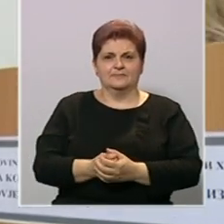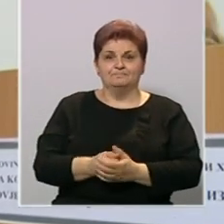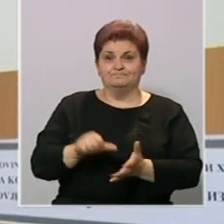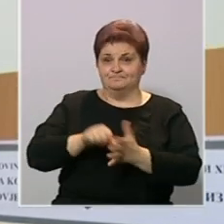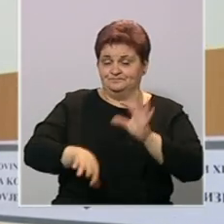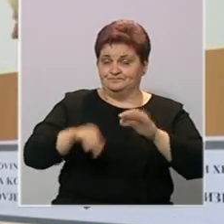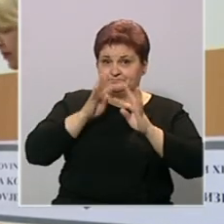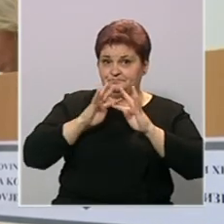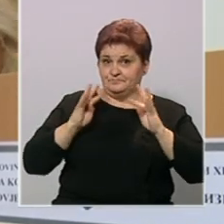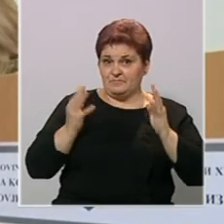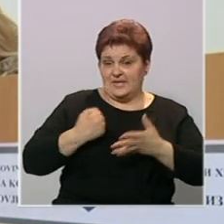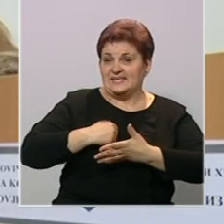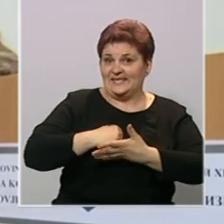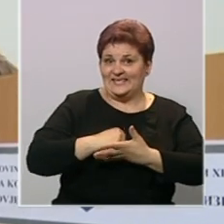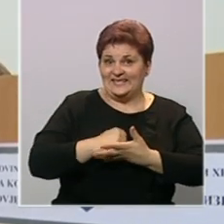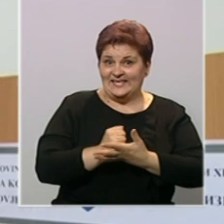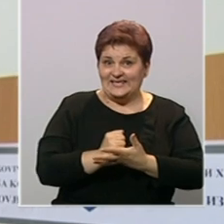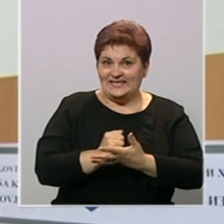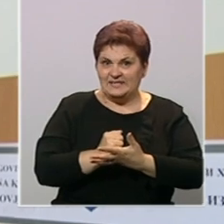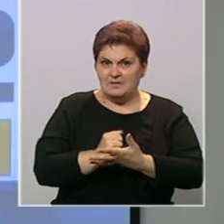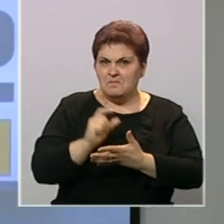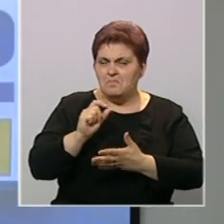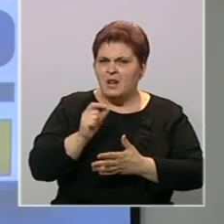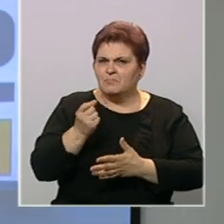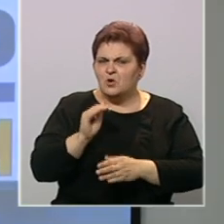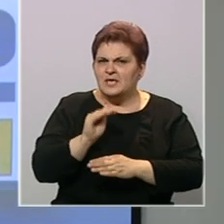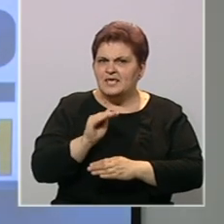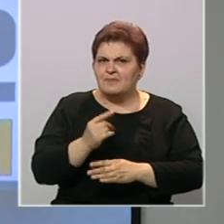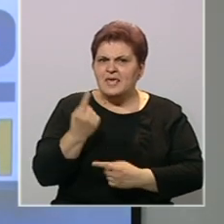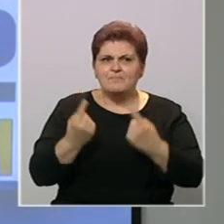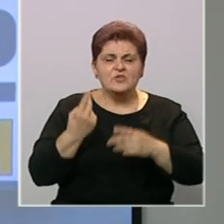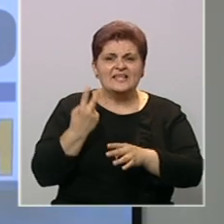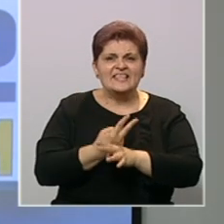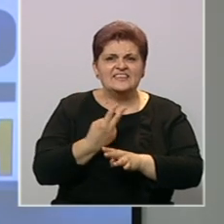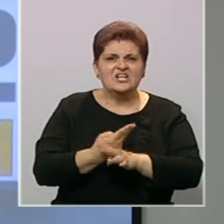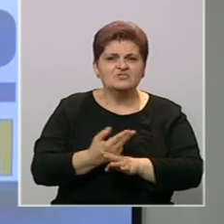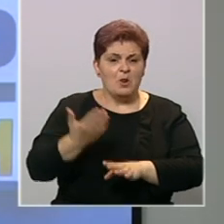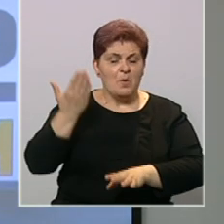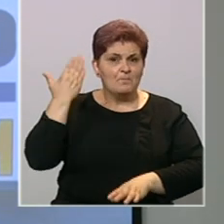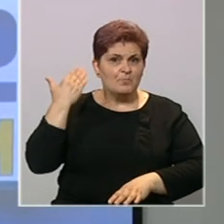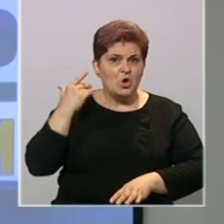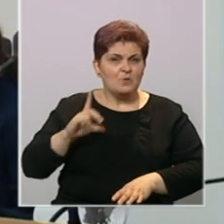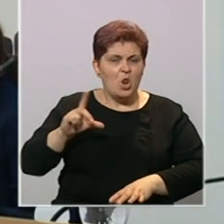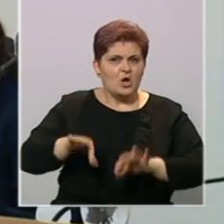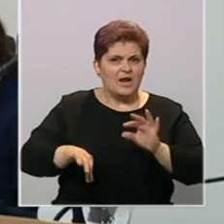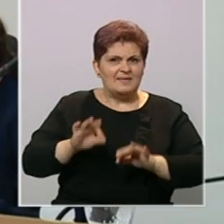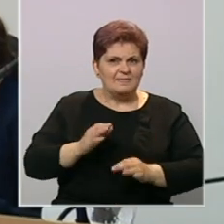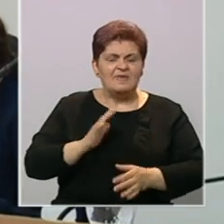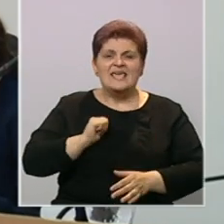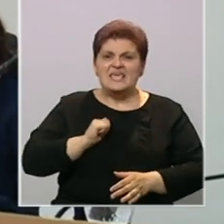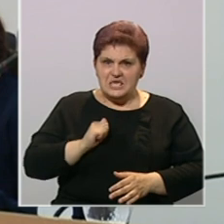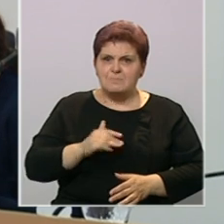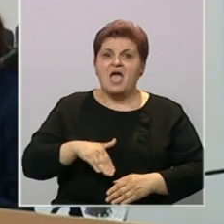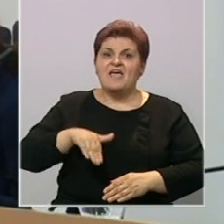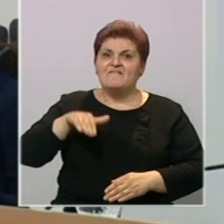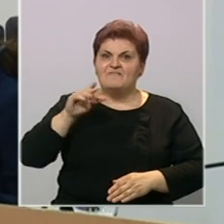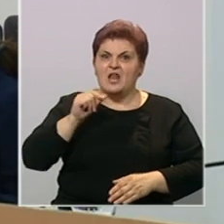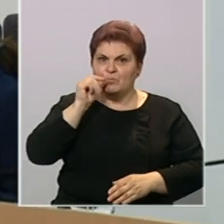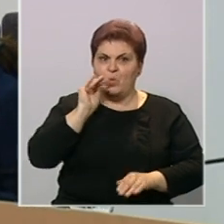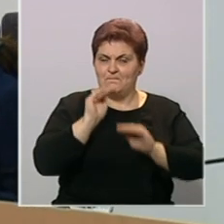Centralna izborna komisija zabilježila i drastično manji broj prijava iz pojedinih zemalja koje su na proteklim lokalnim izborima imali prilično veliki